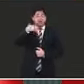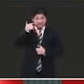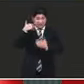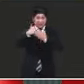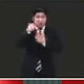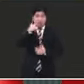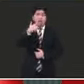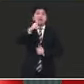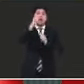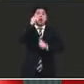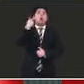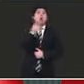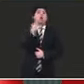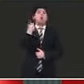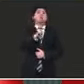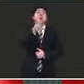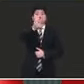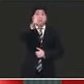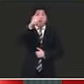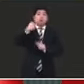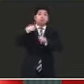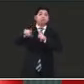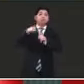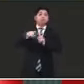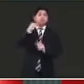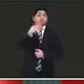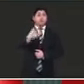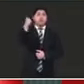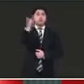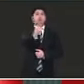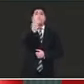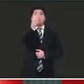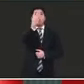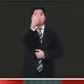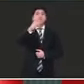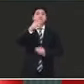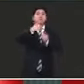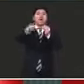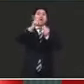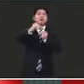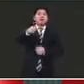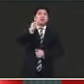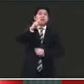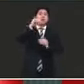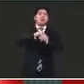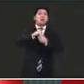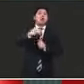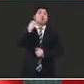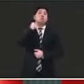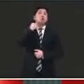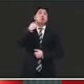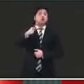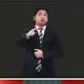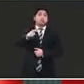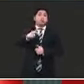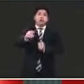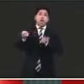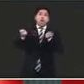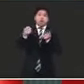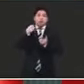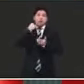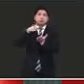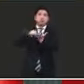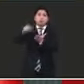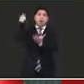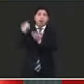ödemesiz 36 aya kadar vadeli yüzde 4 faizli kredi ile borcunu tasfiye imkanı